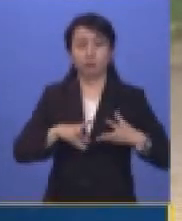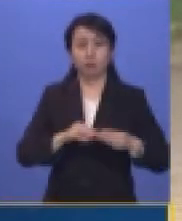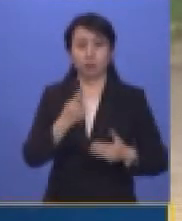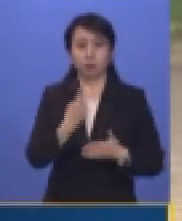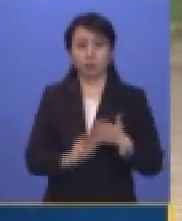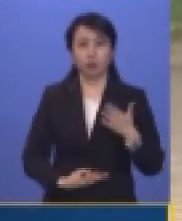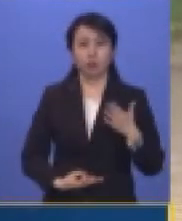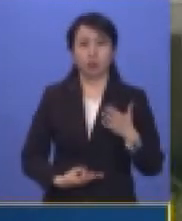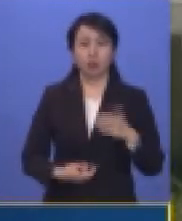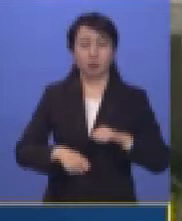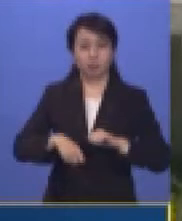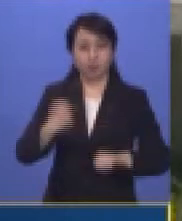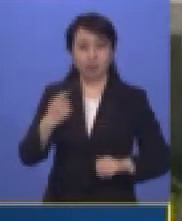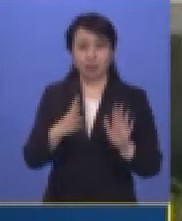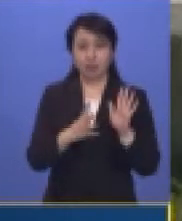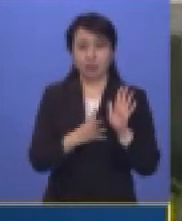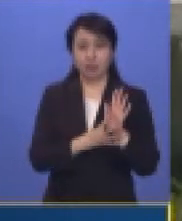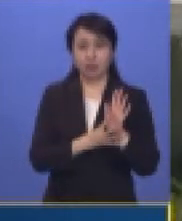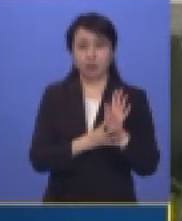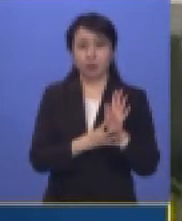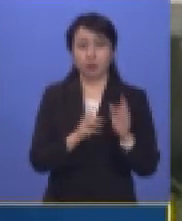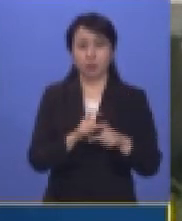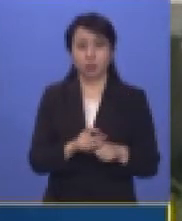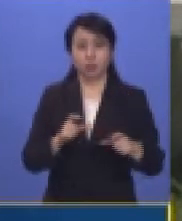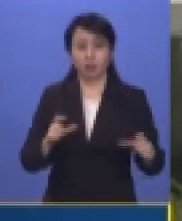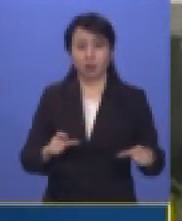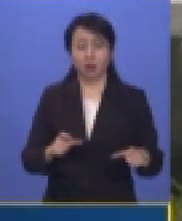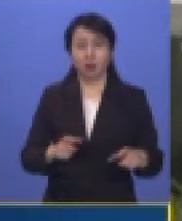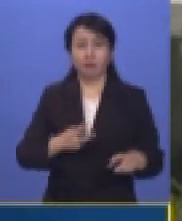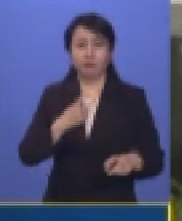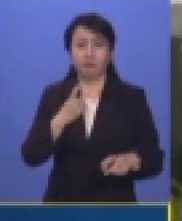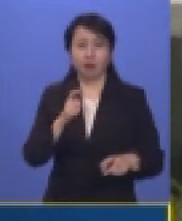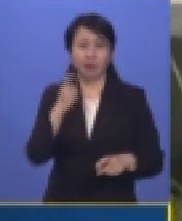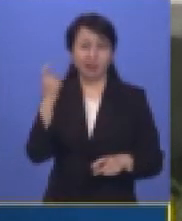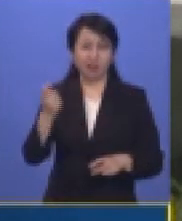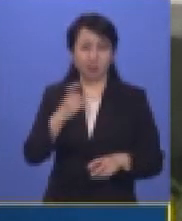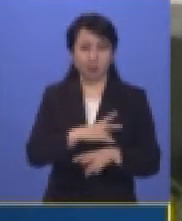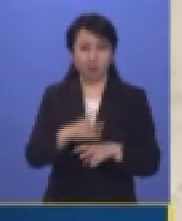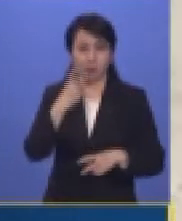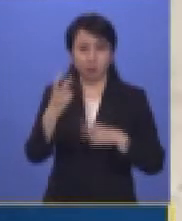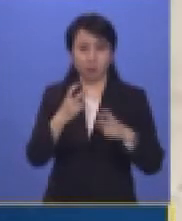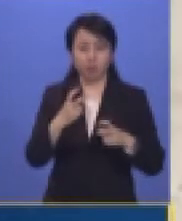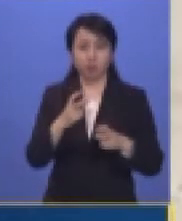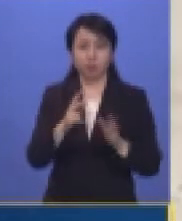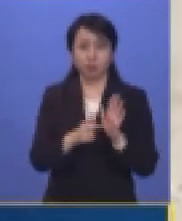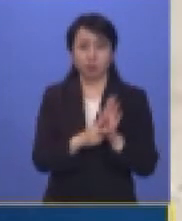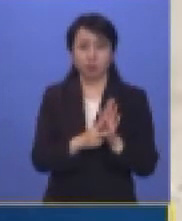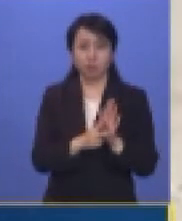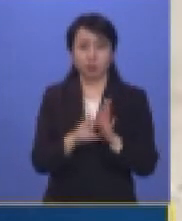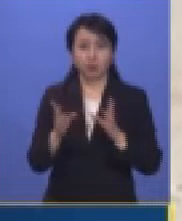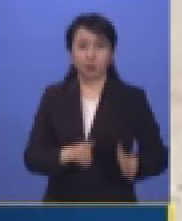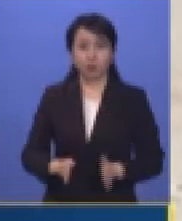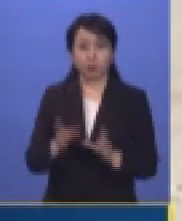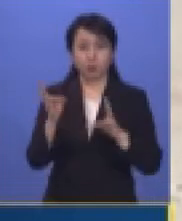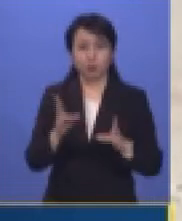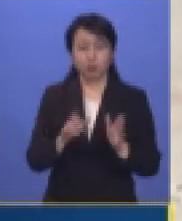падения материалов и обвалов пострадали 9 человек. Из-за воздействия вредных веществ 8 и в дорожно-транспортных происшествиях